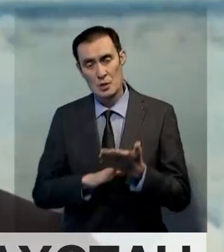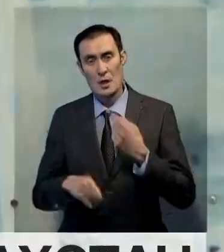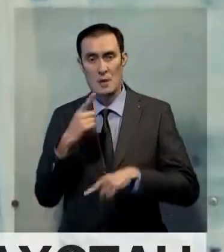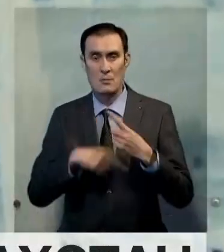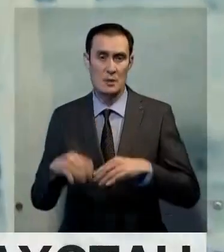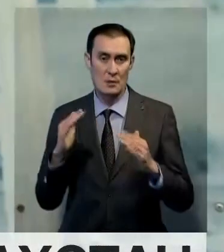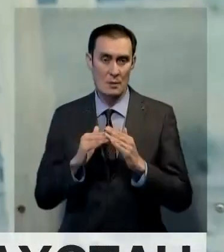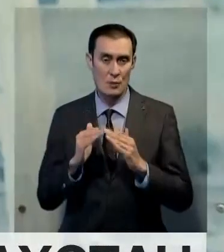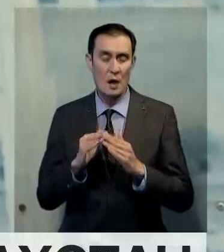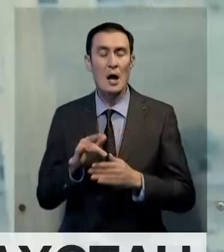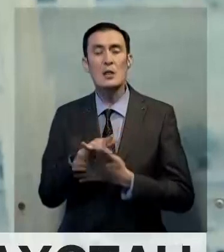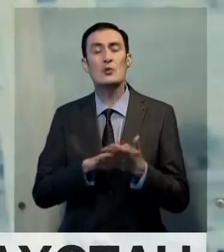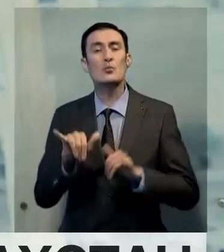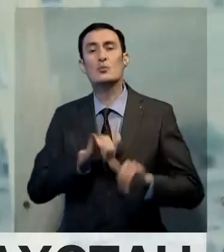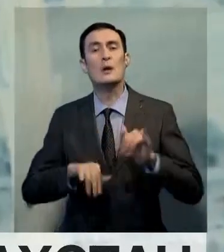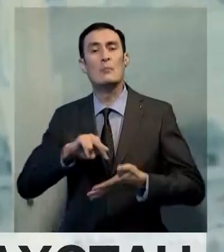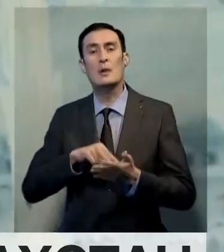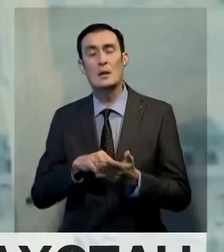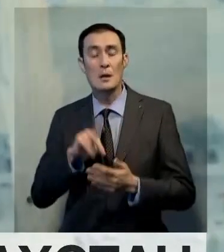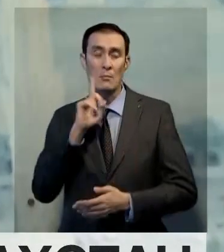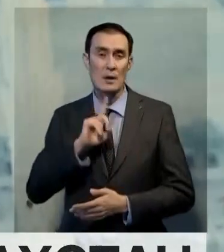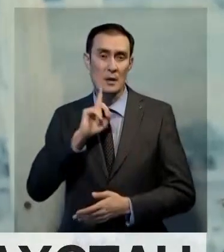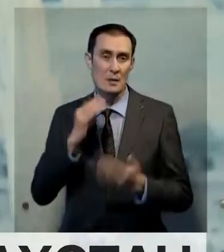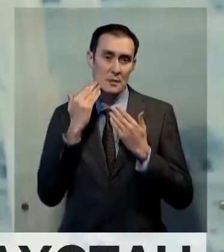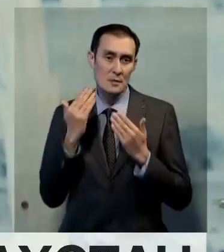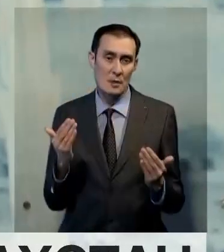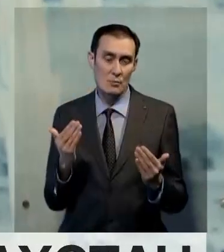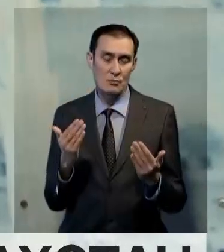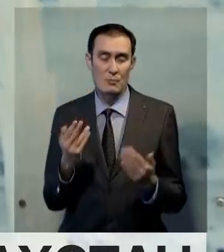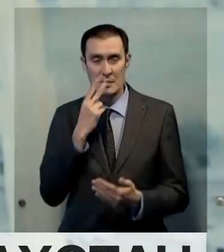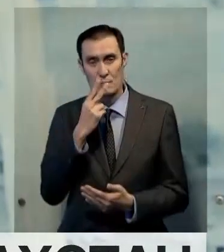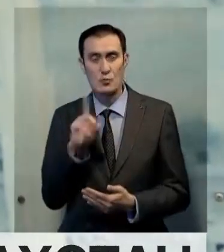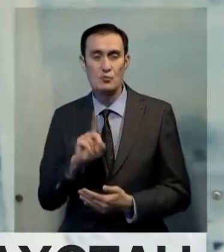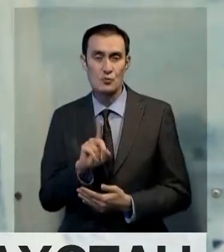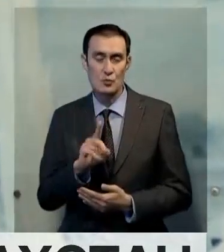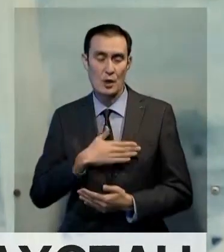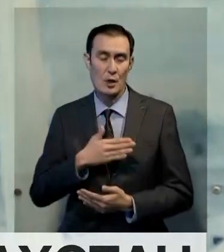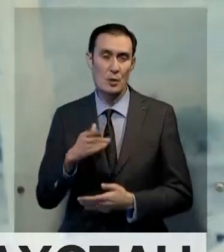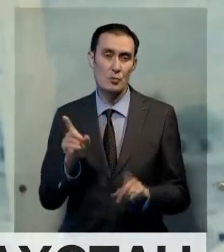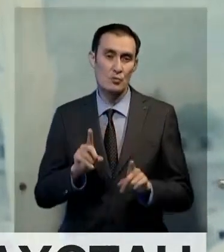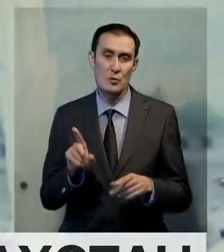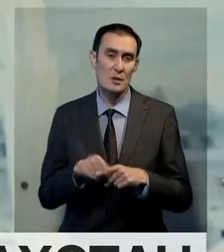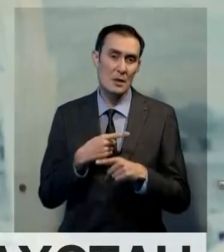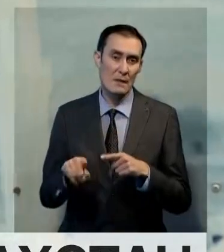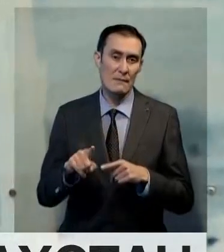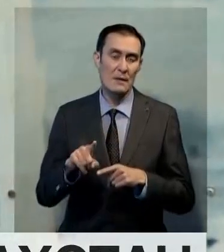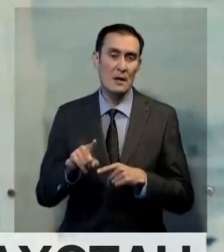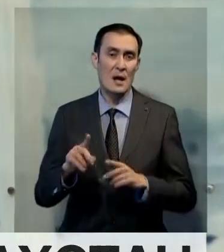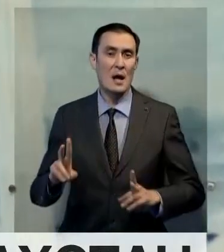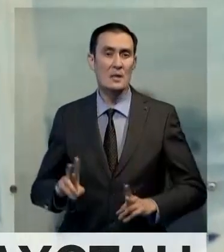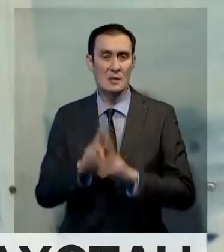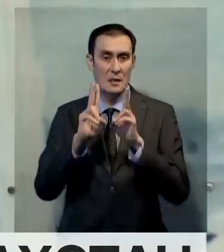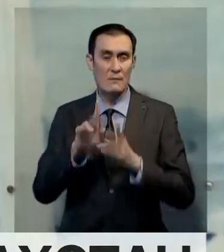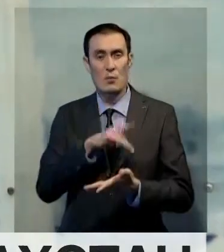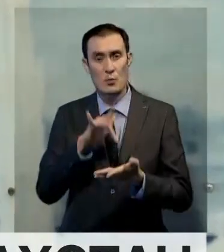поеду. А потом какие у вас планы? Пока не знаю, сейчас придумаем, вот, ну, я думаю, либо в Астане, вот,